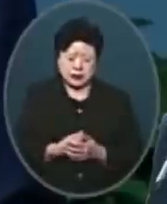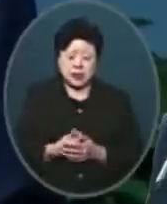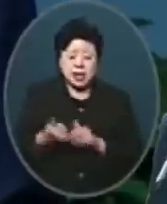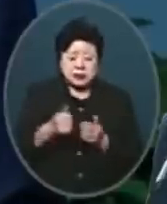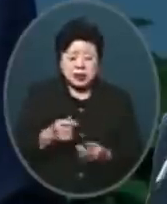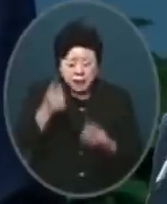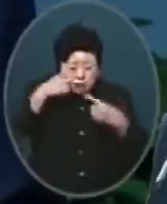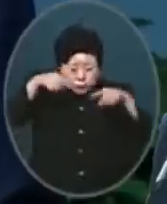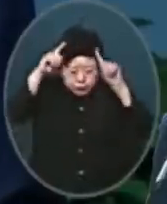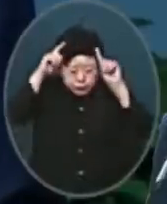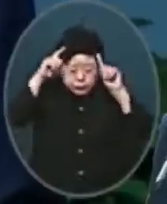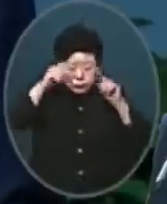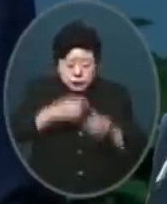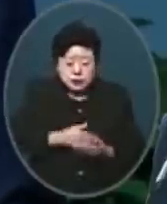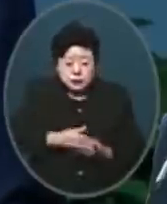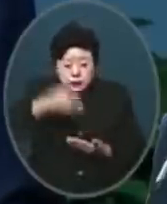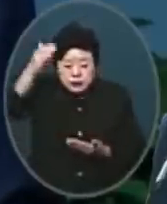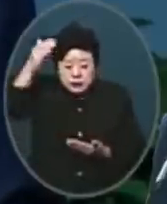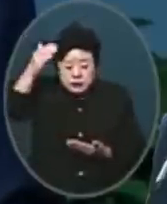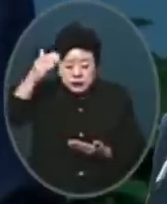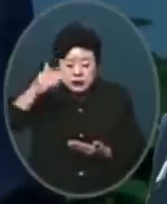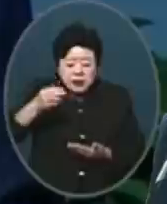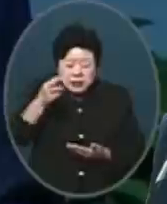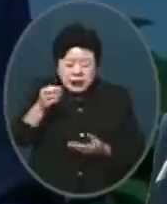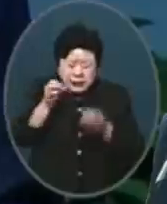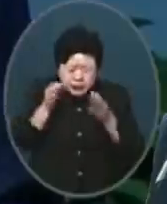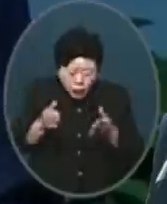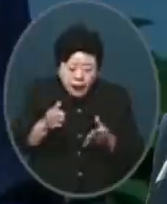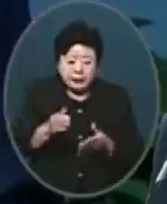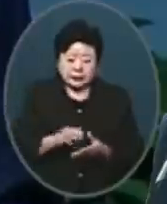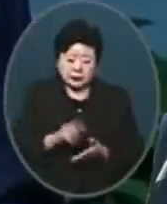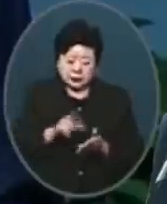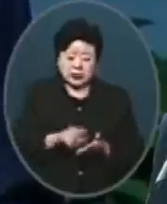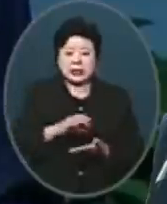사망과 음부를 철폐하는데 3일 동안 걸렸어요.